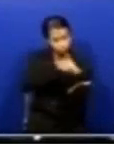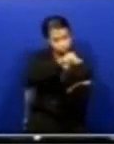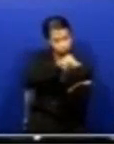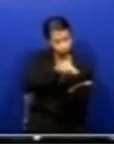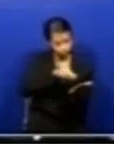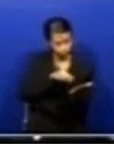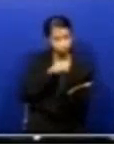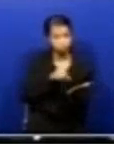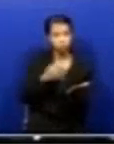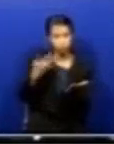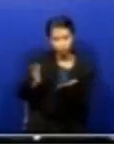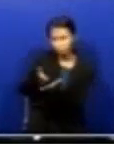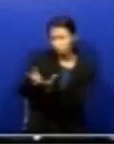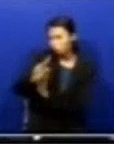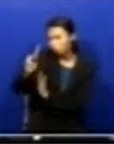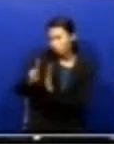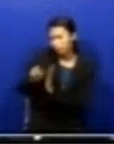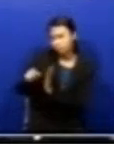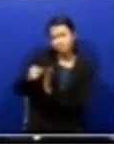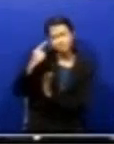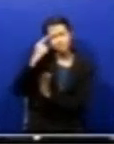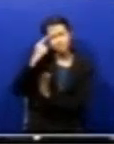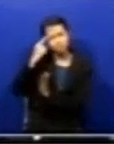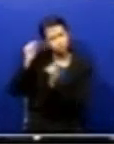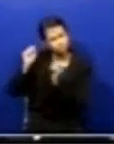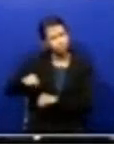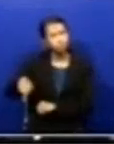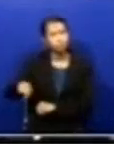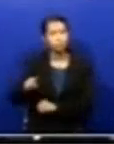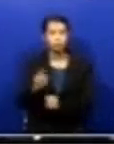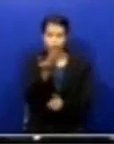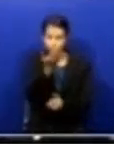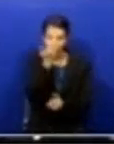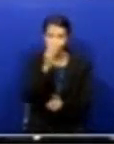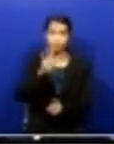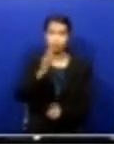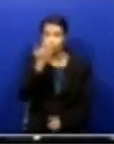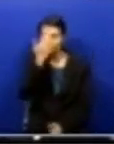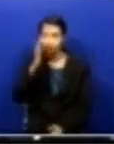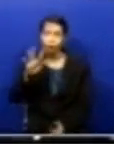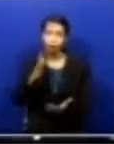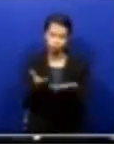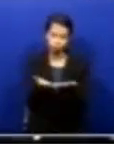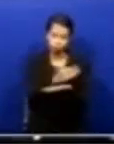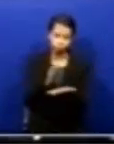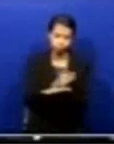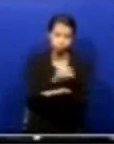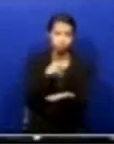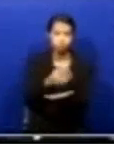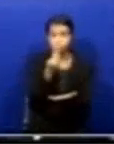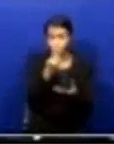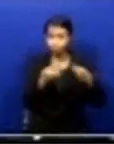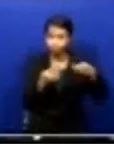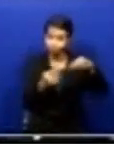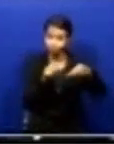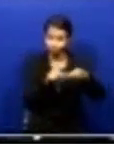เนี่ยมีความเห็นว่าในหน้าที่4ต่อหน้าที่5เอกสารท่านคงจะมีนะครับผ